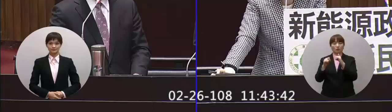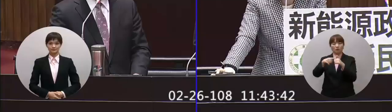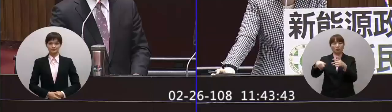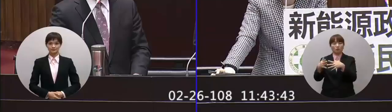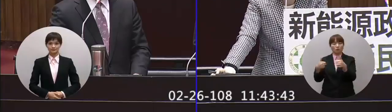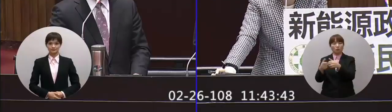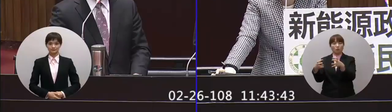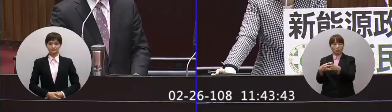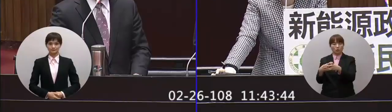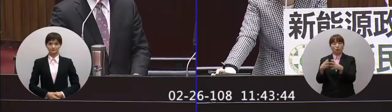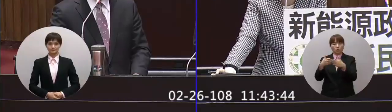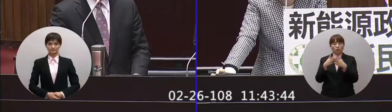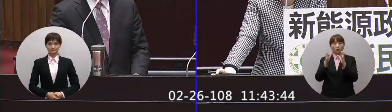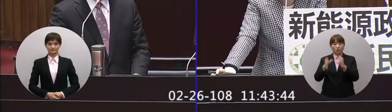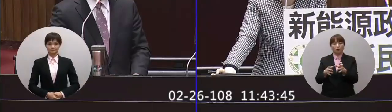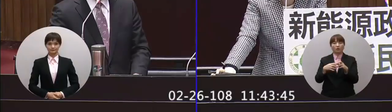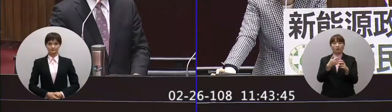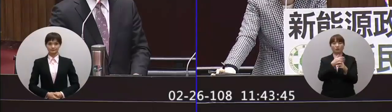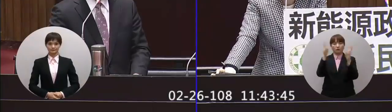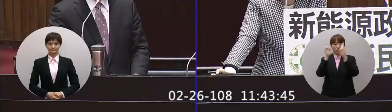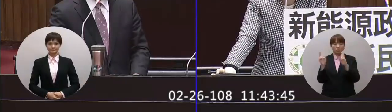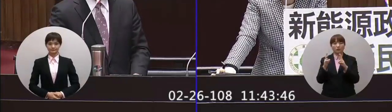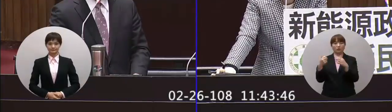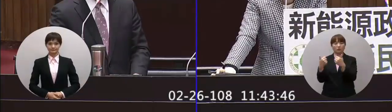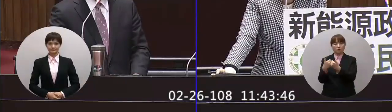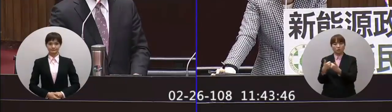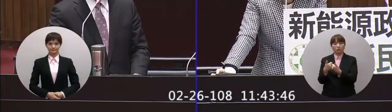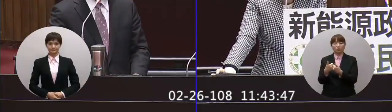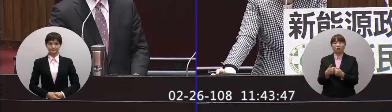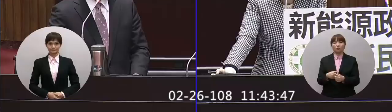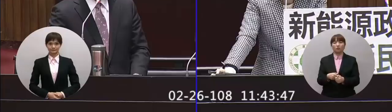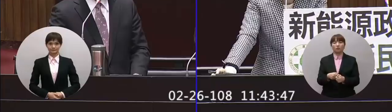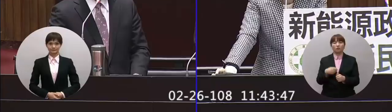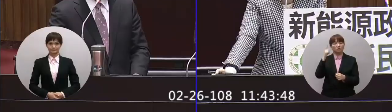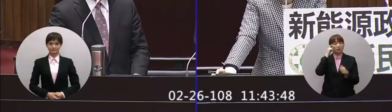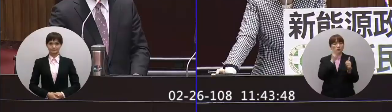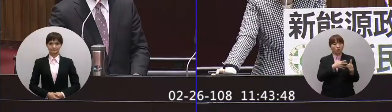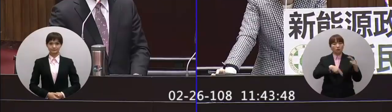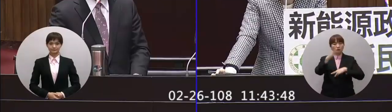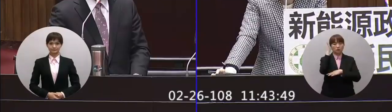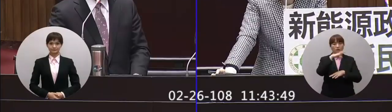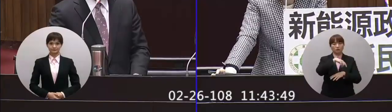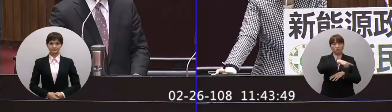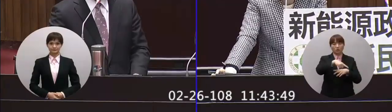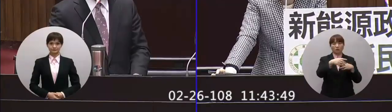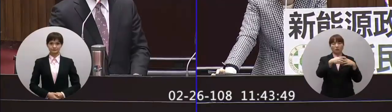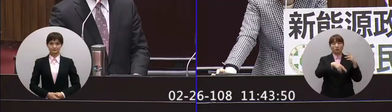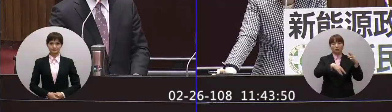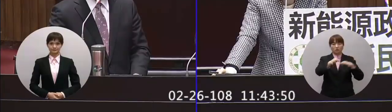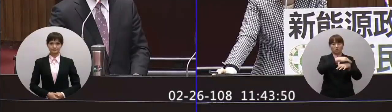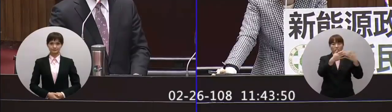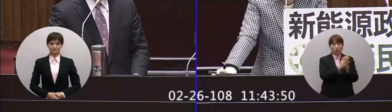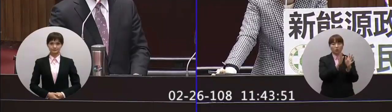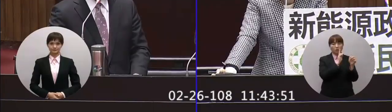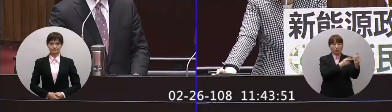团体，他要召开民间的能源会议，请问我们行政院、我们经济部会派员去